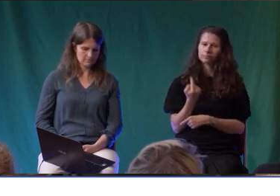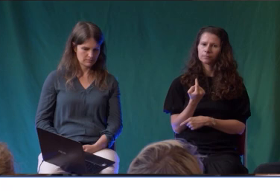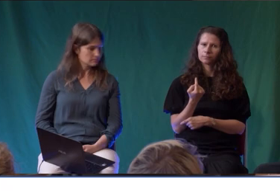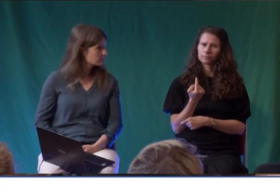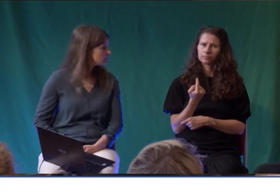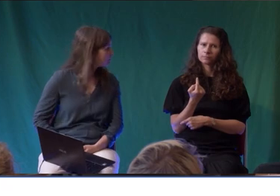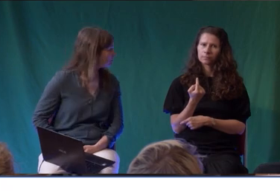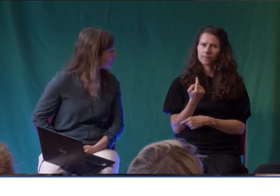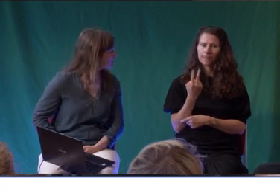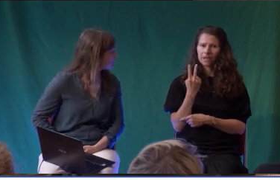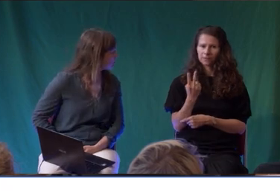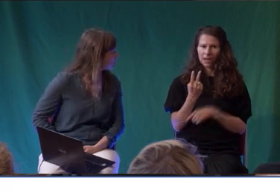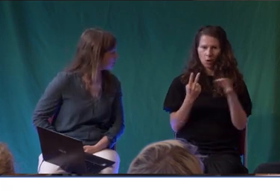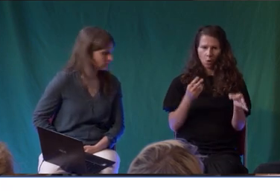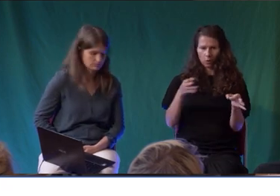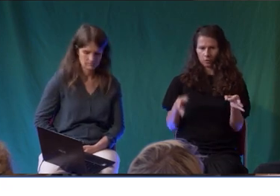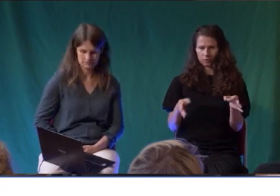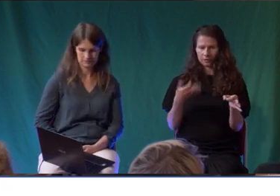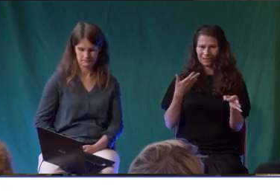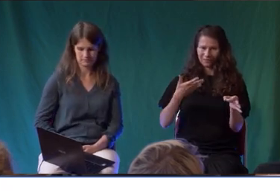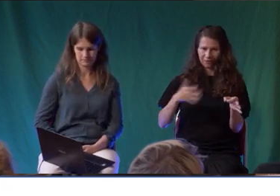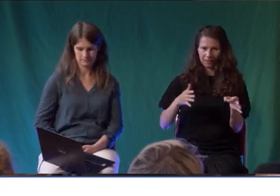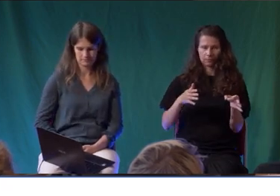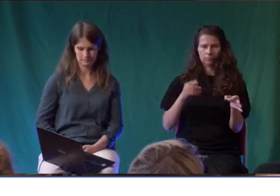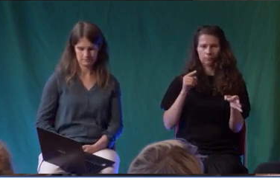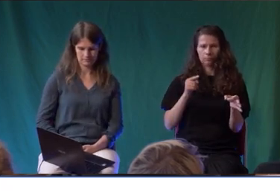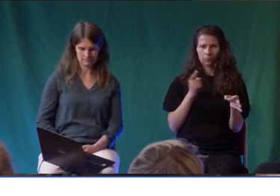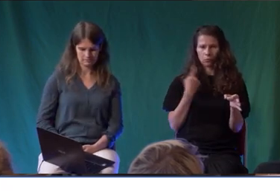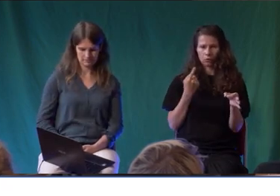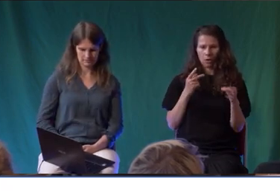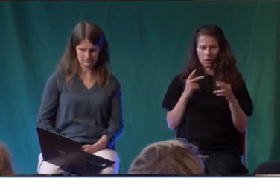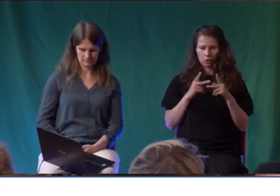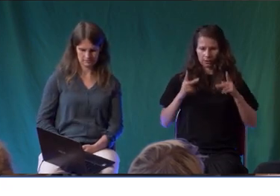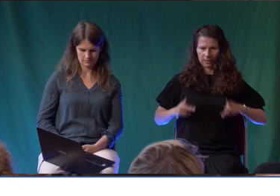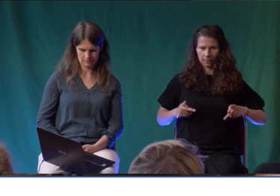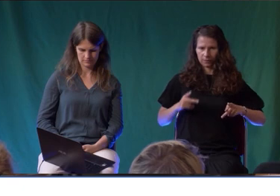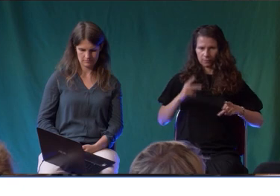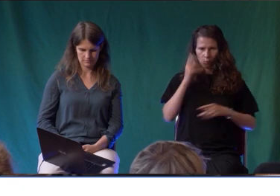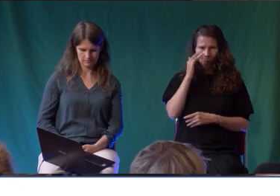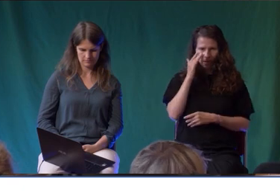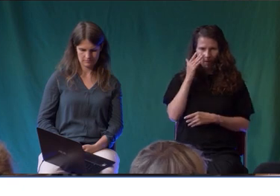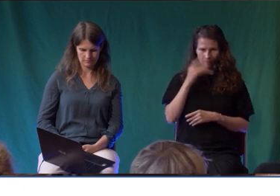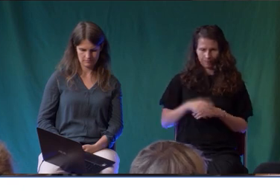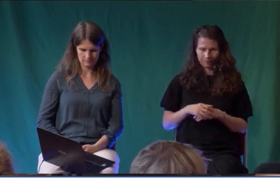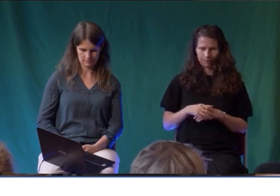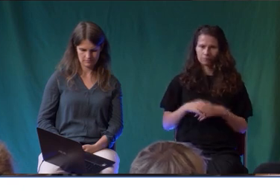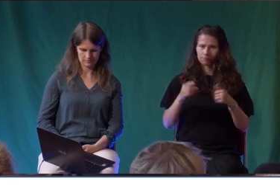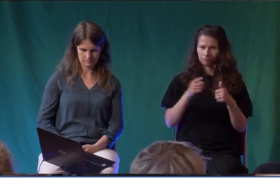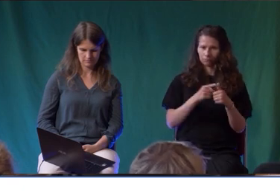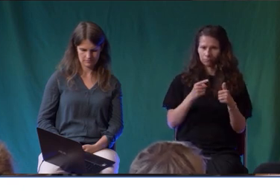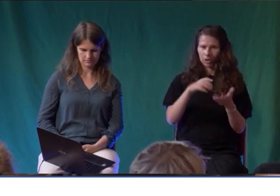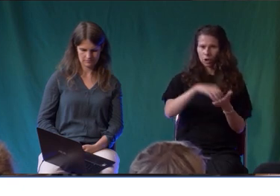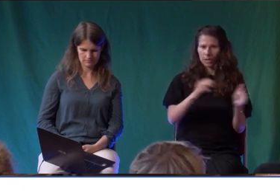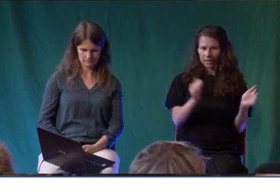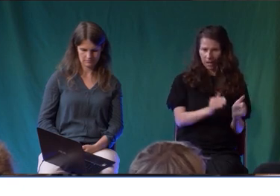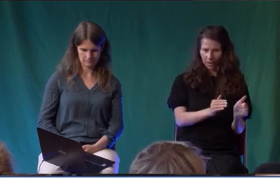angefangen das was wir rausgefunden haben und entwickelt haben auszuprobieren das haben wir in einer kleinen Stadt gemacht